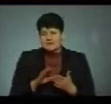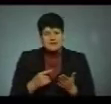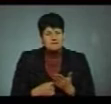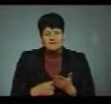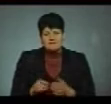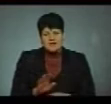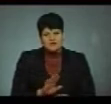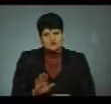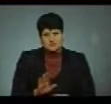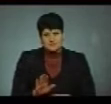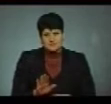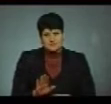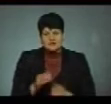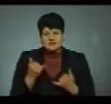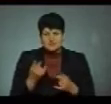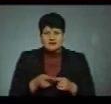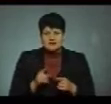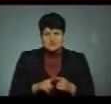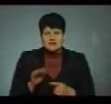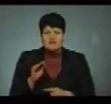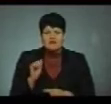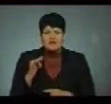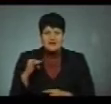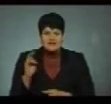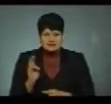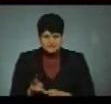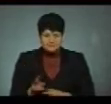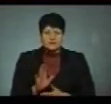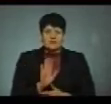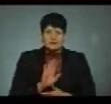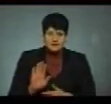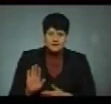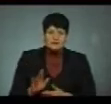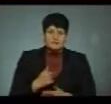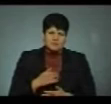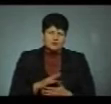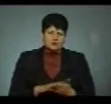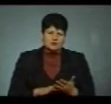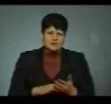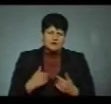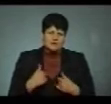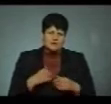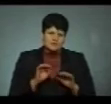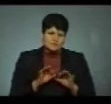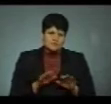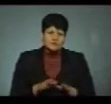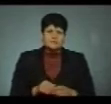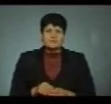підтверджена, отож, наразі можна це вважати фейком. А ми продовжимо. Я би хотів прокоментувати, тому